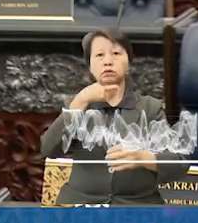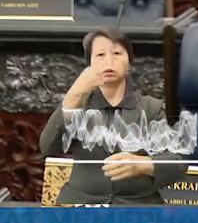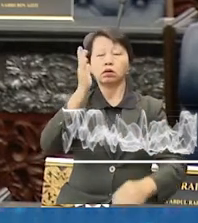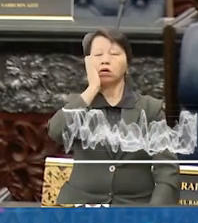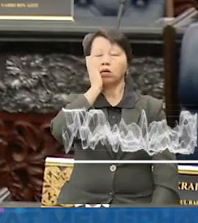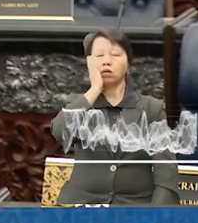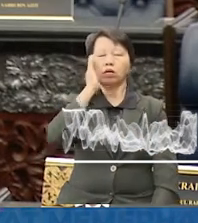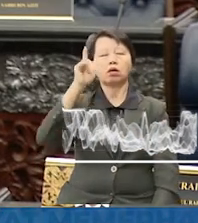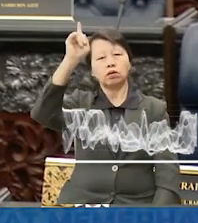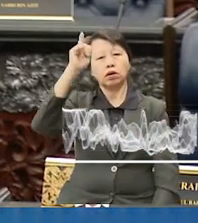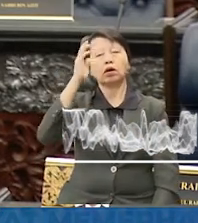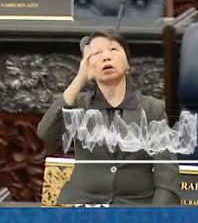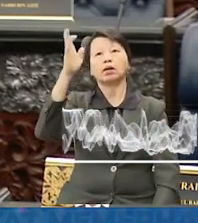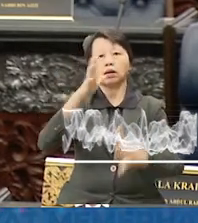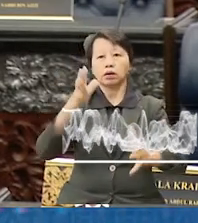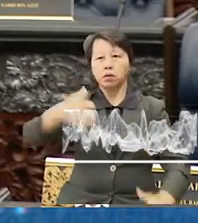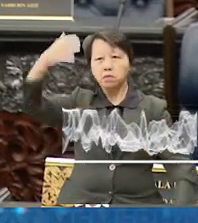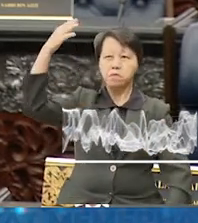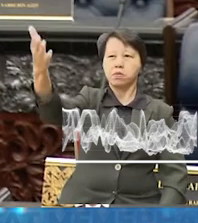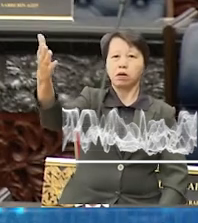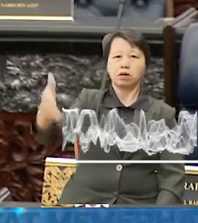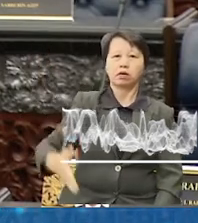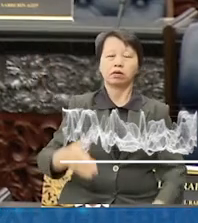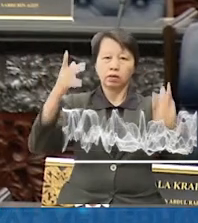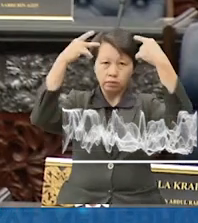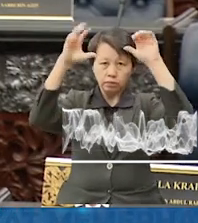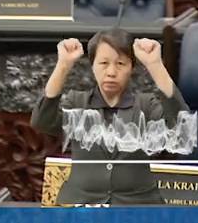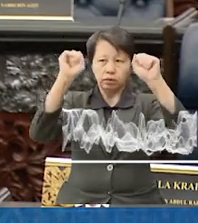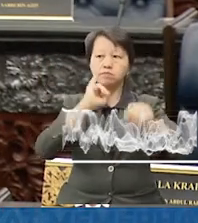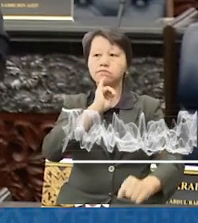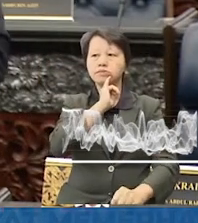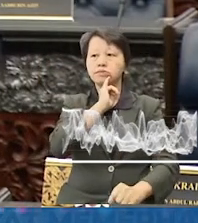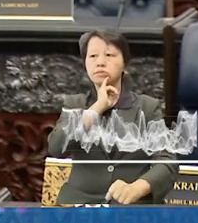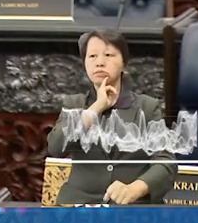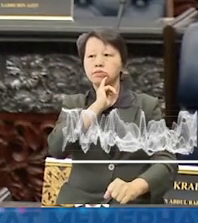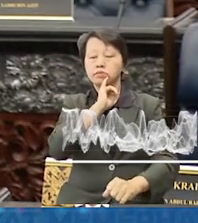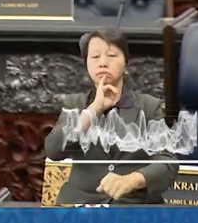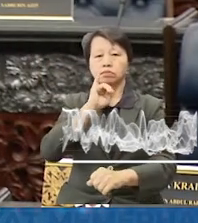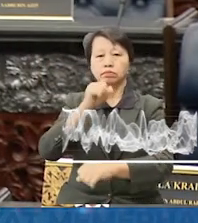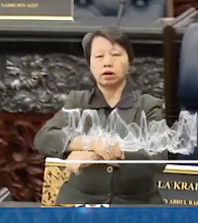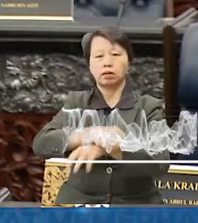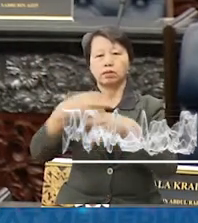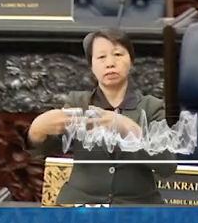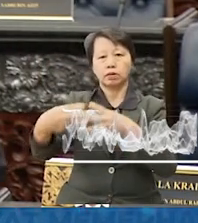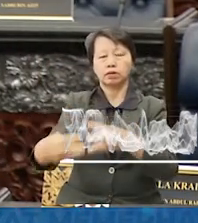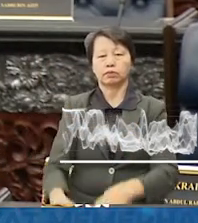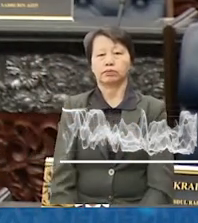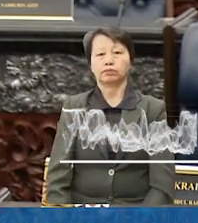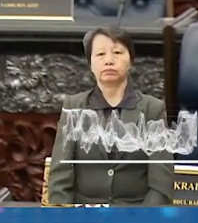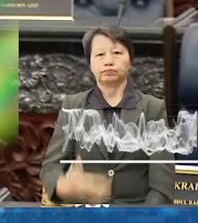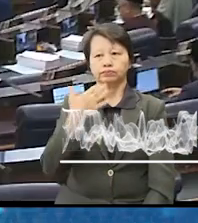takbir dan juga untuk mengecam Benjamin Netanyahu sebagai penjenayah perang? Terima kasih.